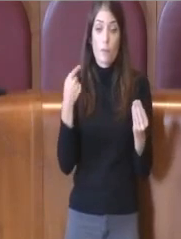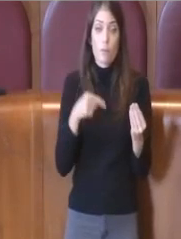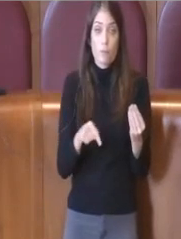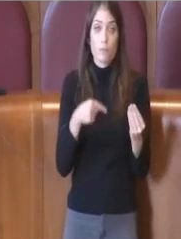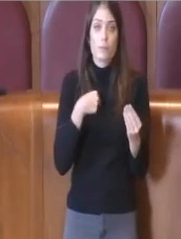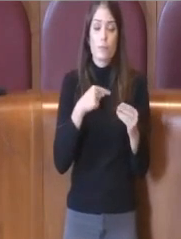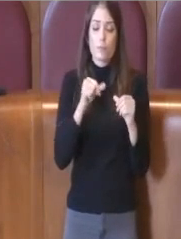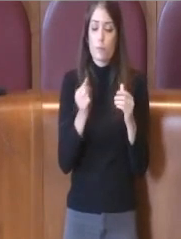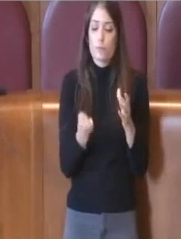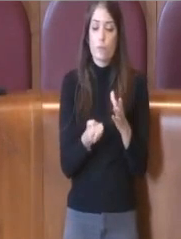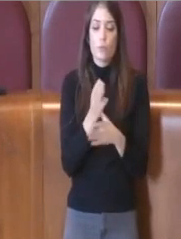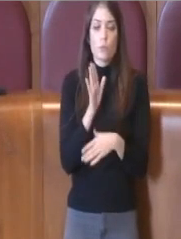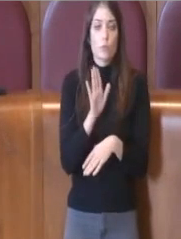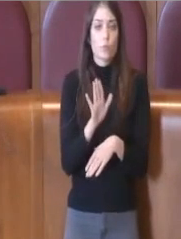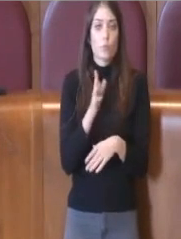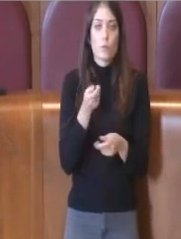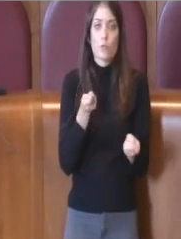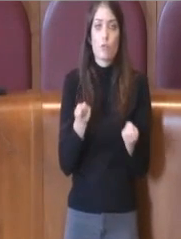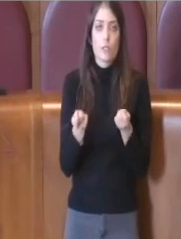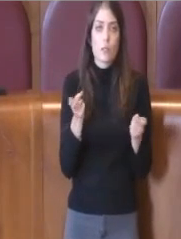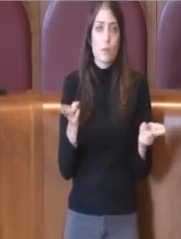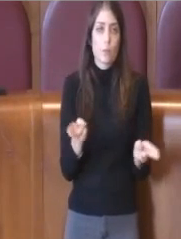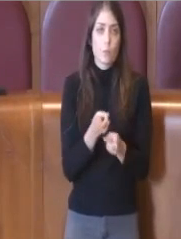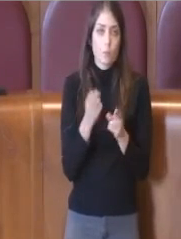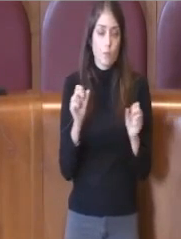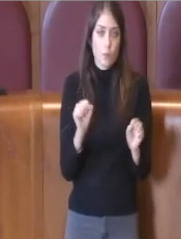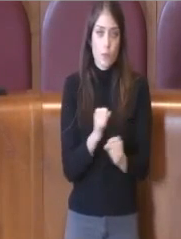per la loro stessa conformazione erano impossibili da gestire